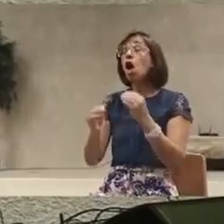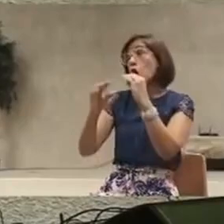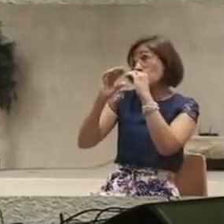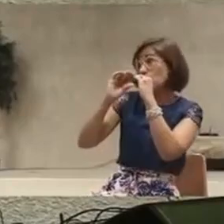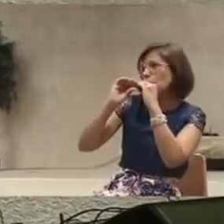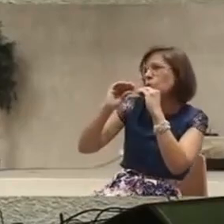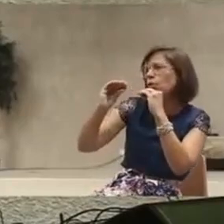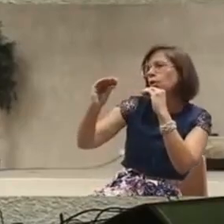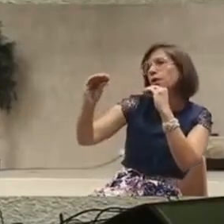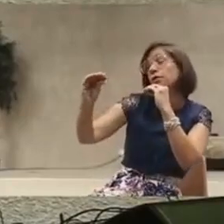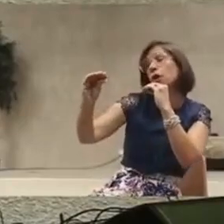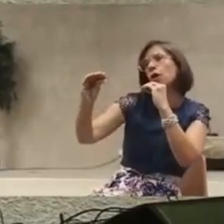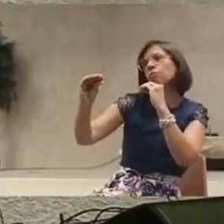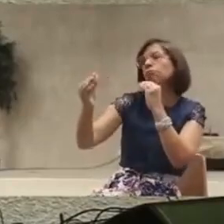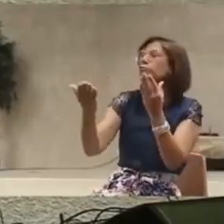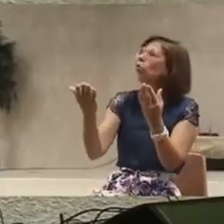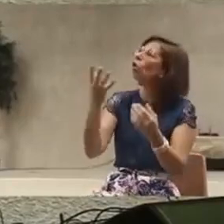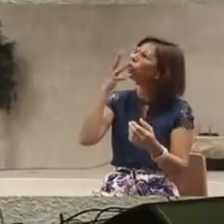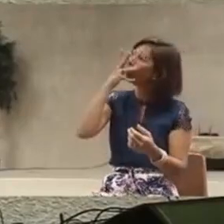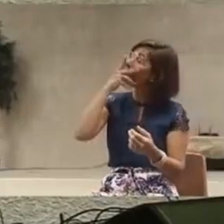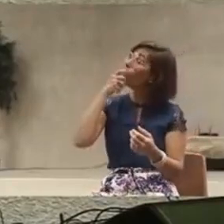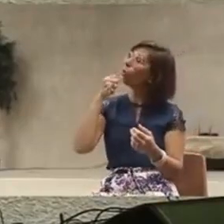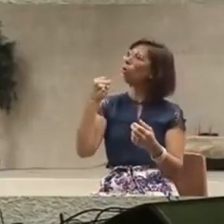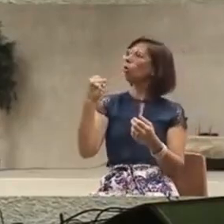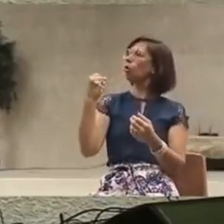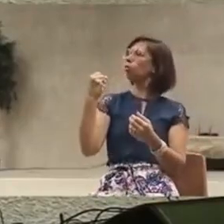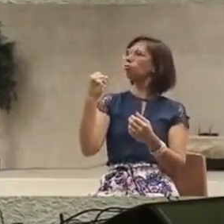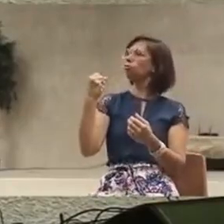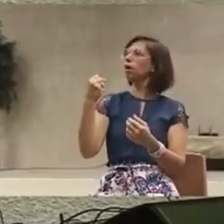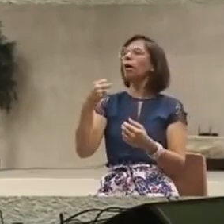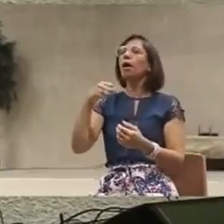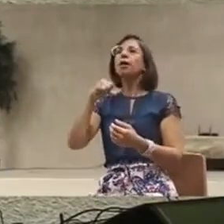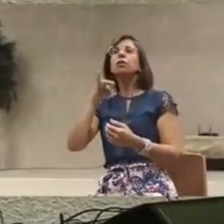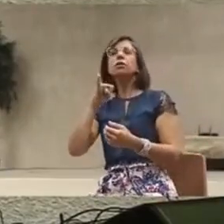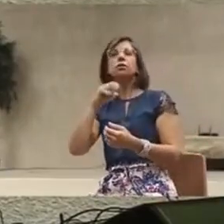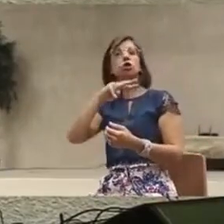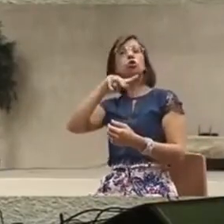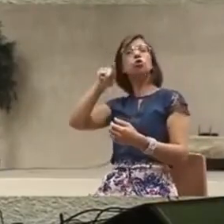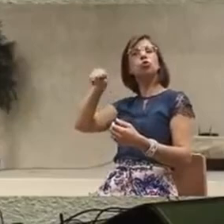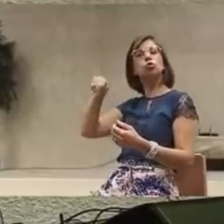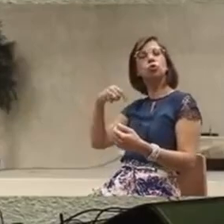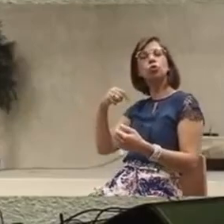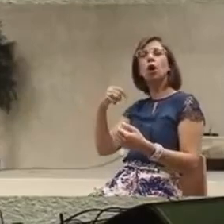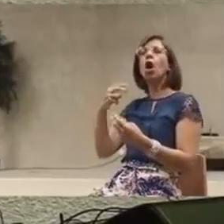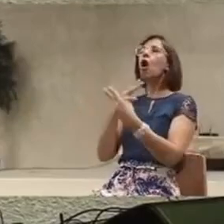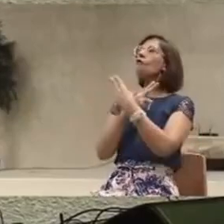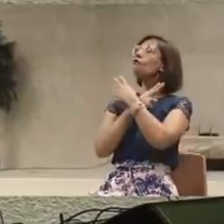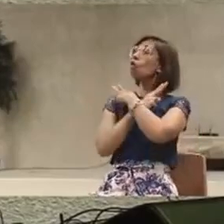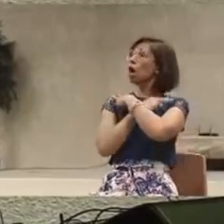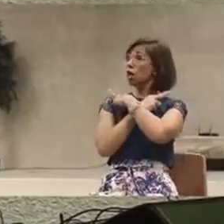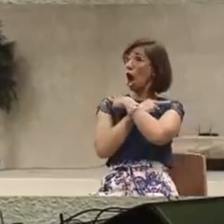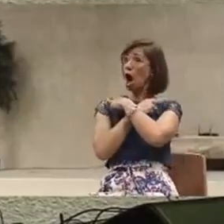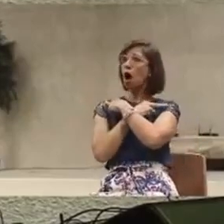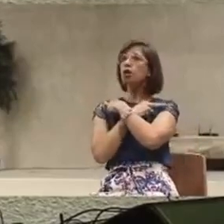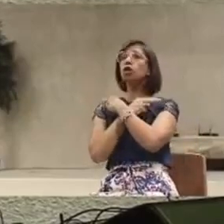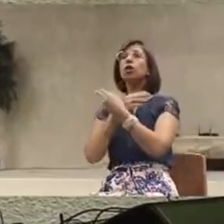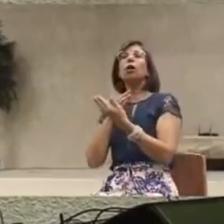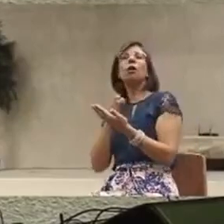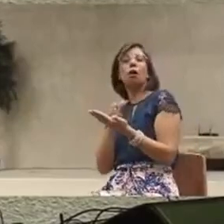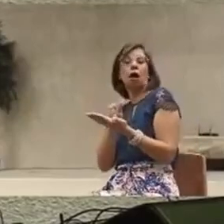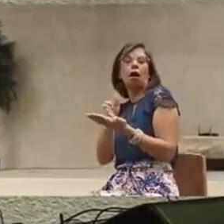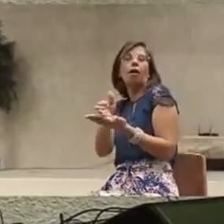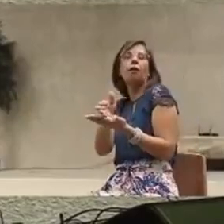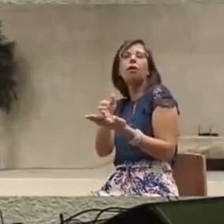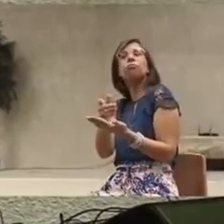charme. Si vous êtes touriste et que vous voulez voir le désert, c'est pas